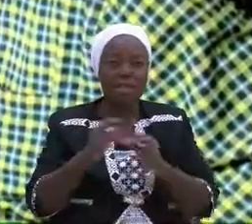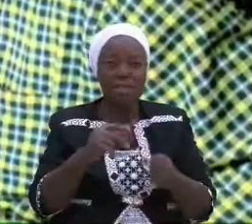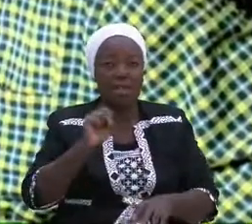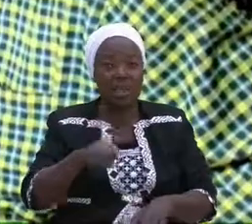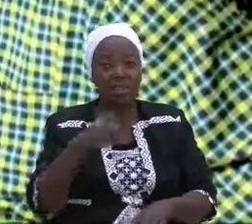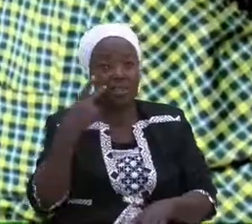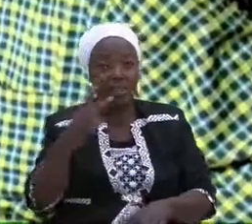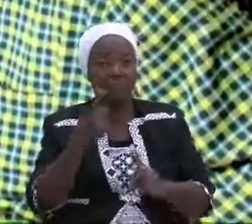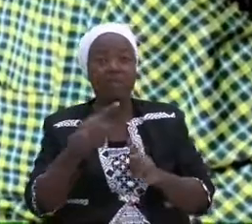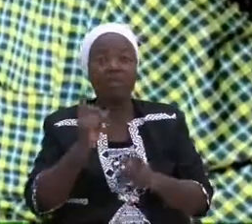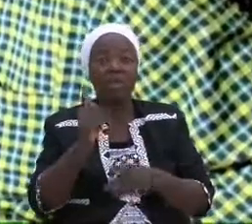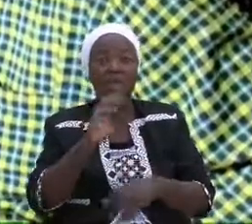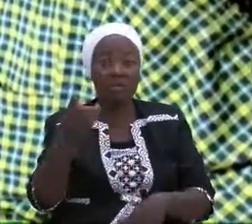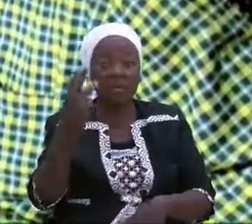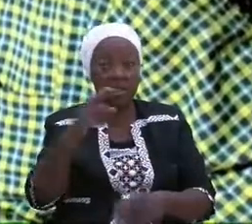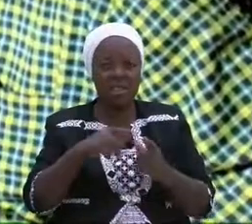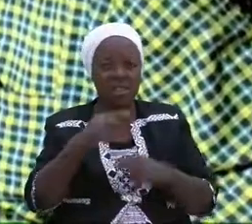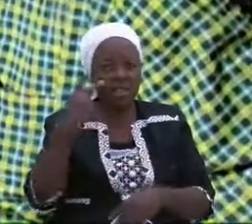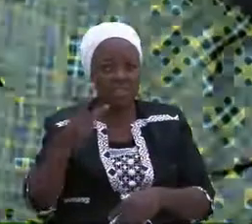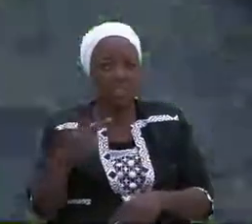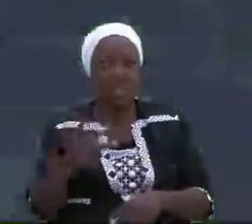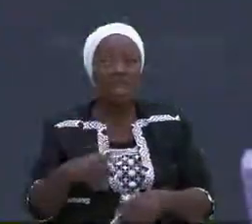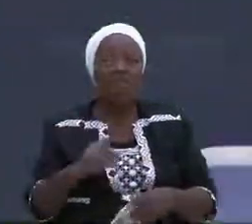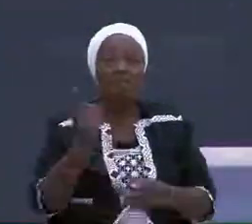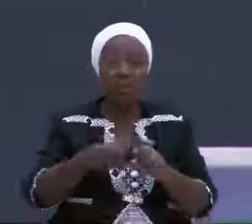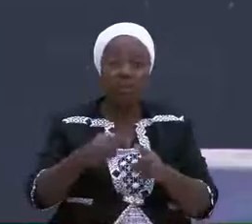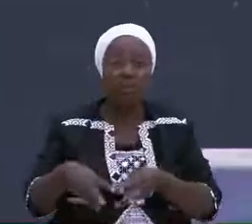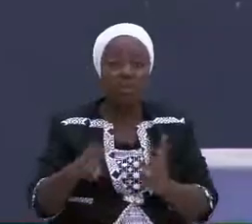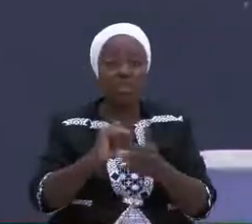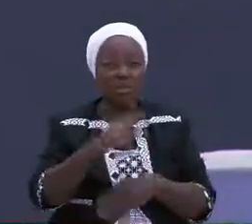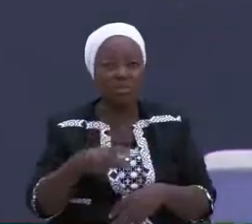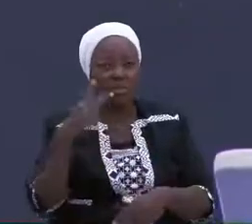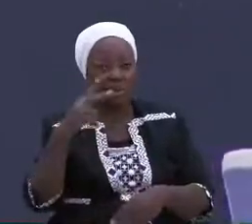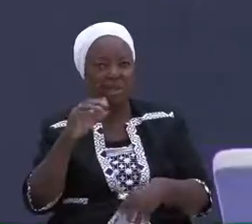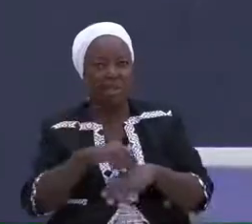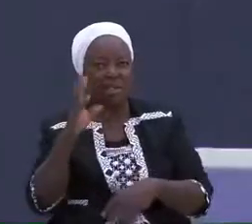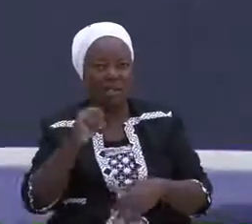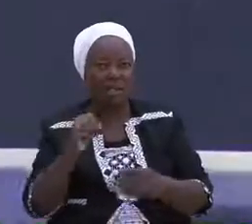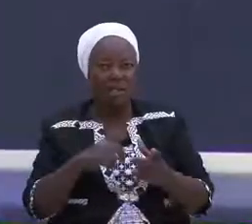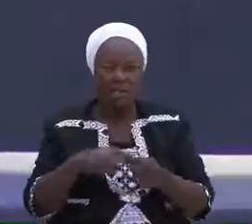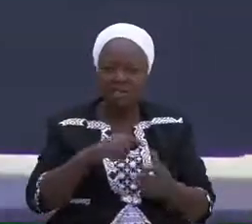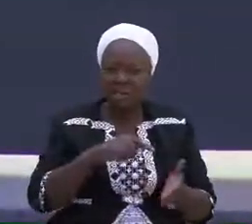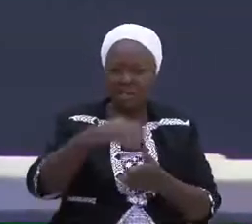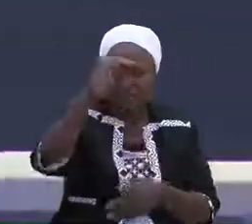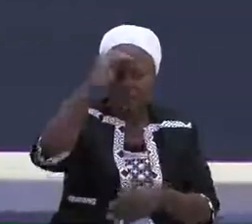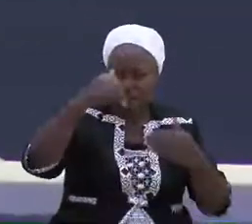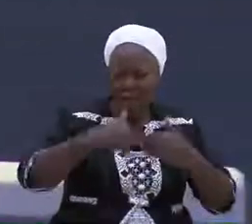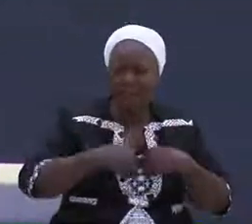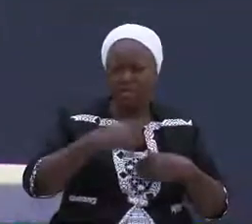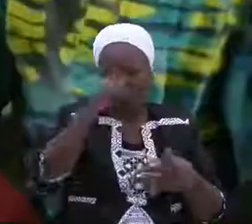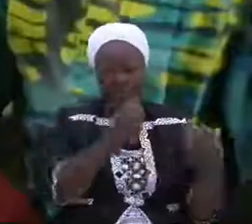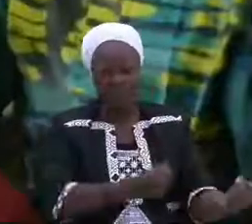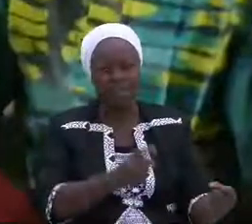Il l'a vu dans son attention. Il l'a vu. Donc, il regardait Paul. Cet homme avait la foi pour être